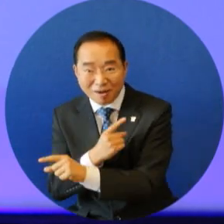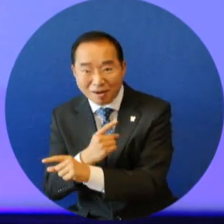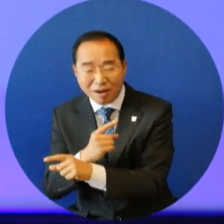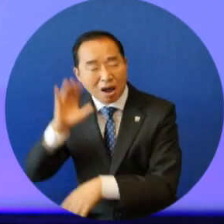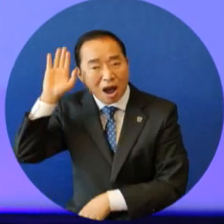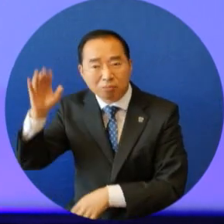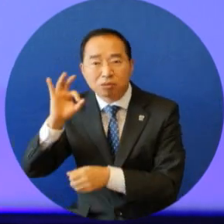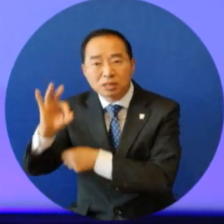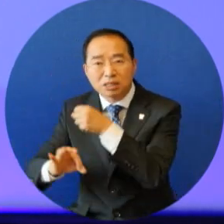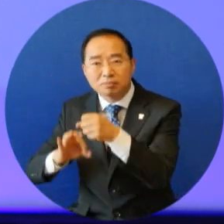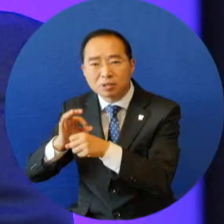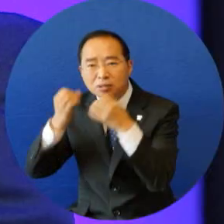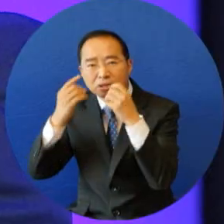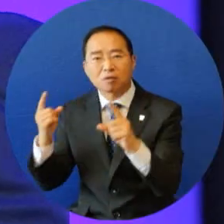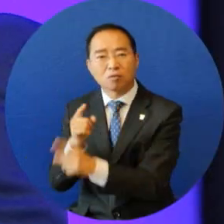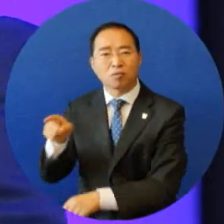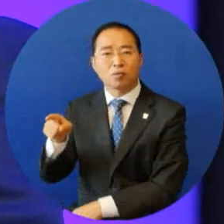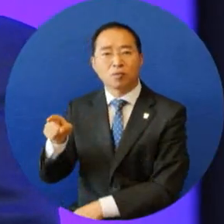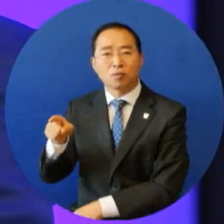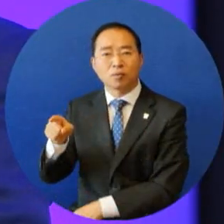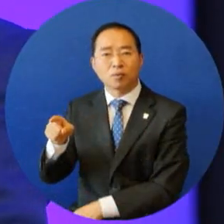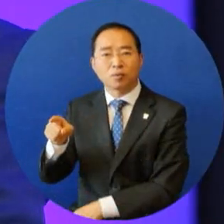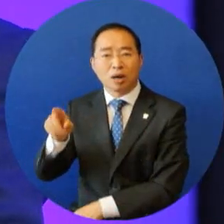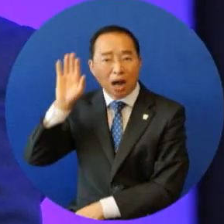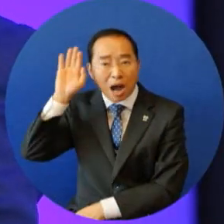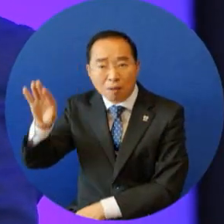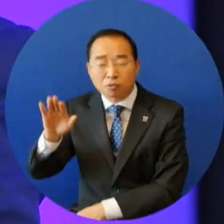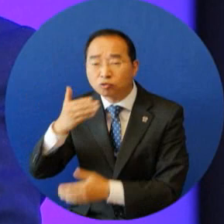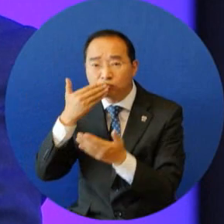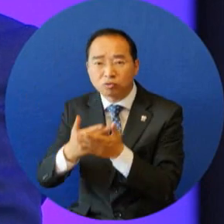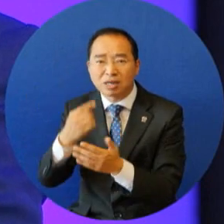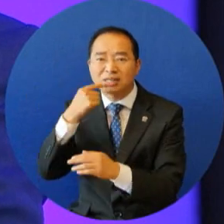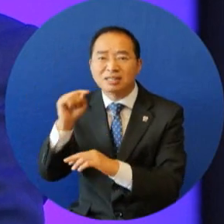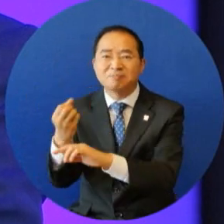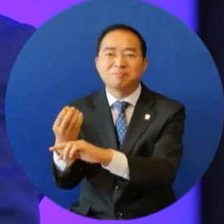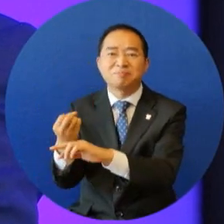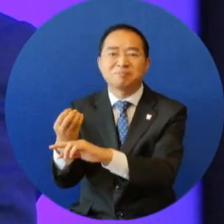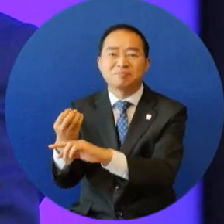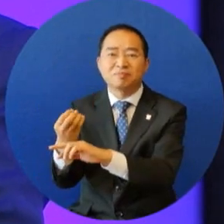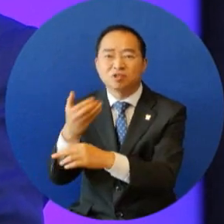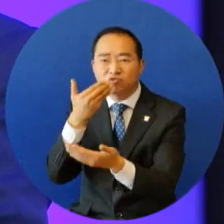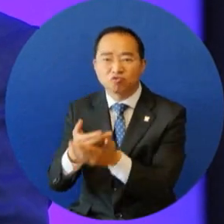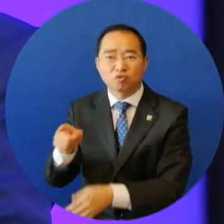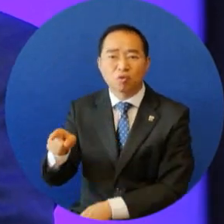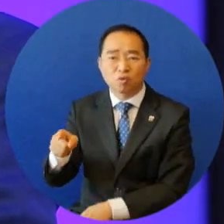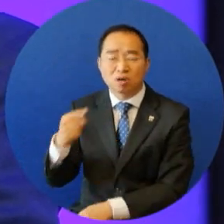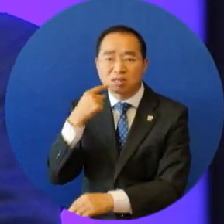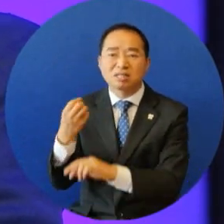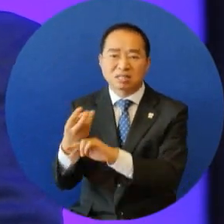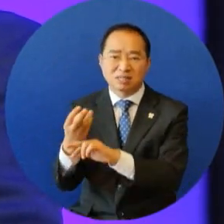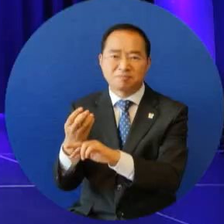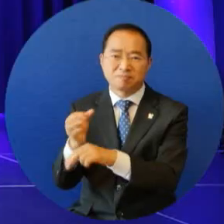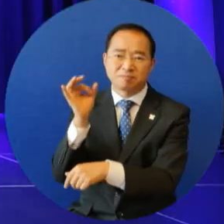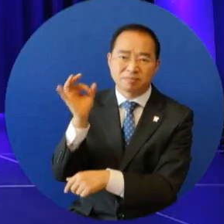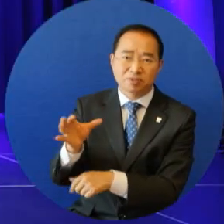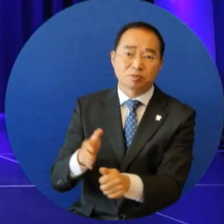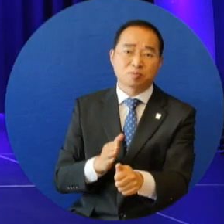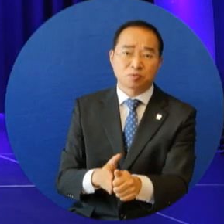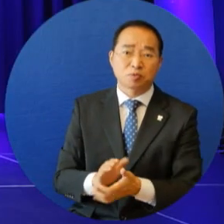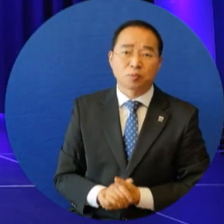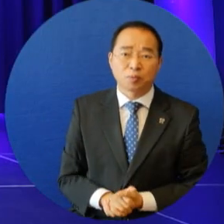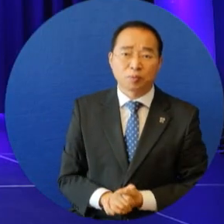것입니다. 그래서 여러분들은 포트폴리오에 금을 추가하십시오라고 얘기를 하고 있어요.